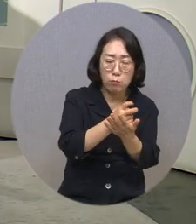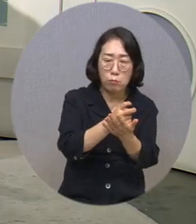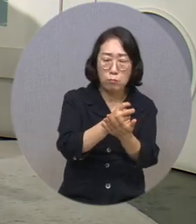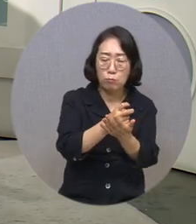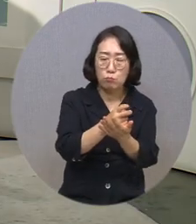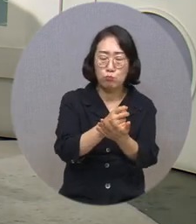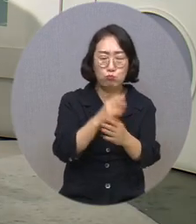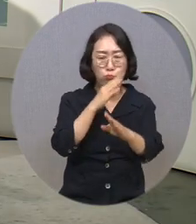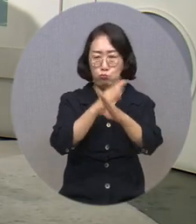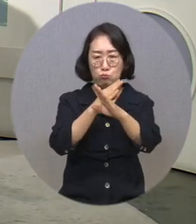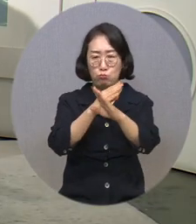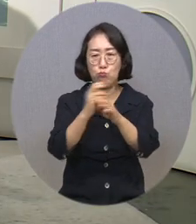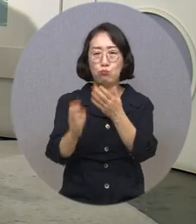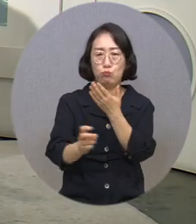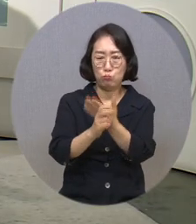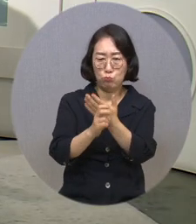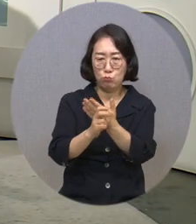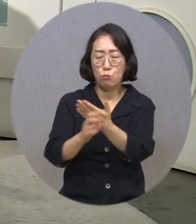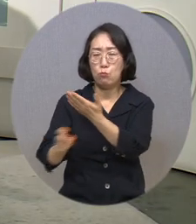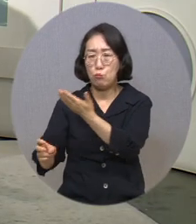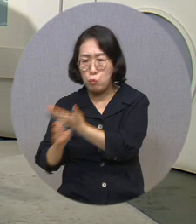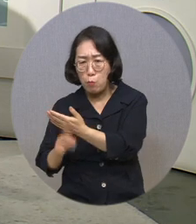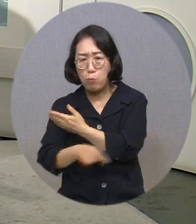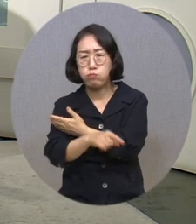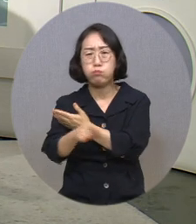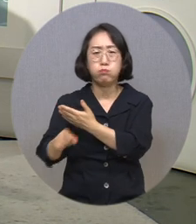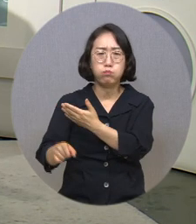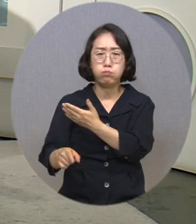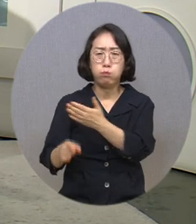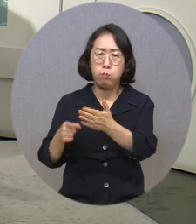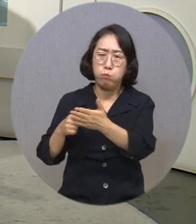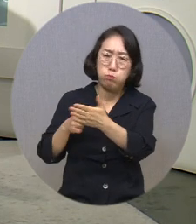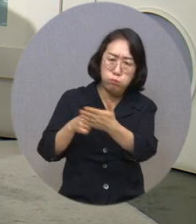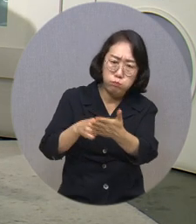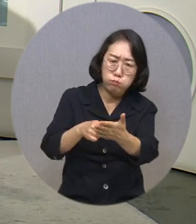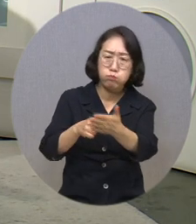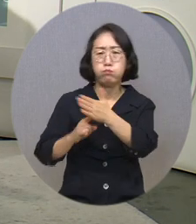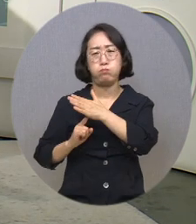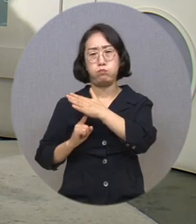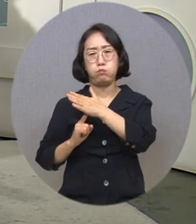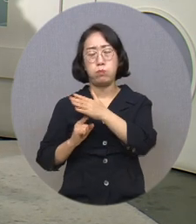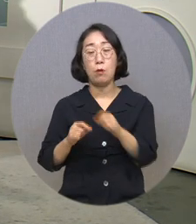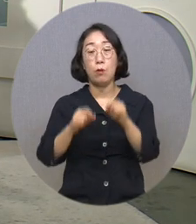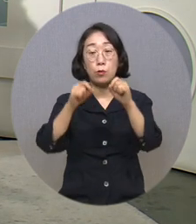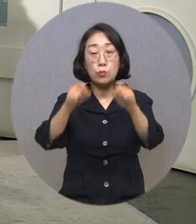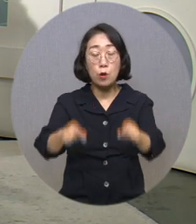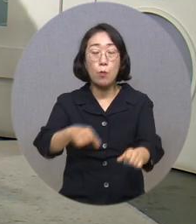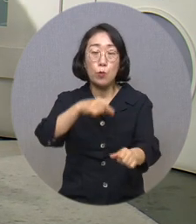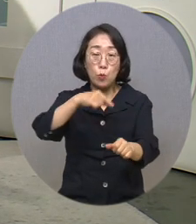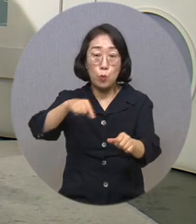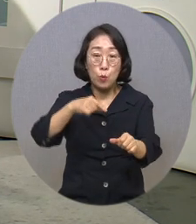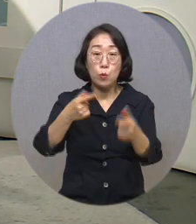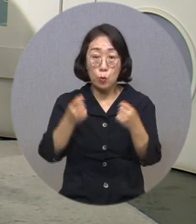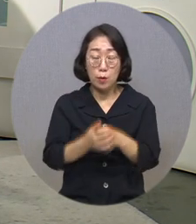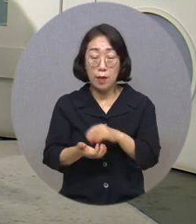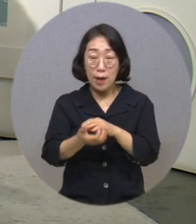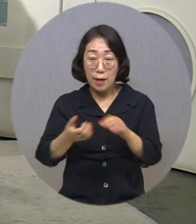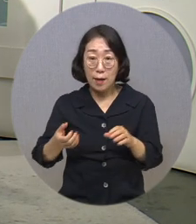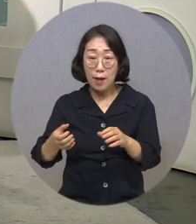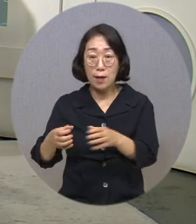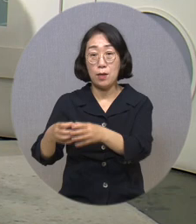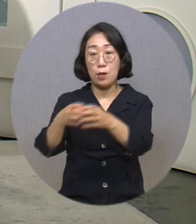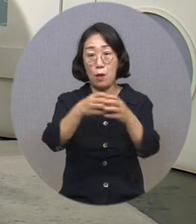걸리고 이게 진척이 안 되는 거예요. 교육도 그런 게 있는 거예요. 아. 외국에 제가 이제 우리 아까